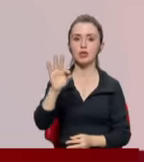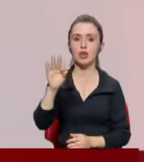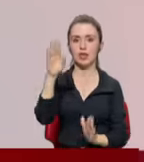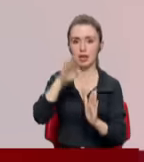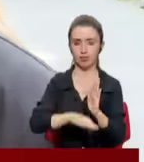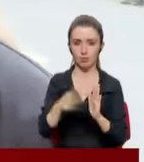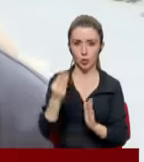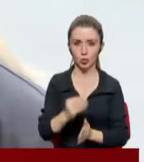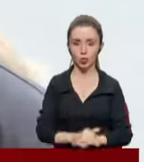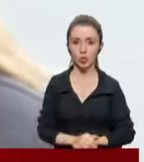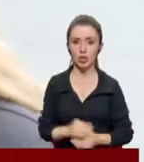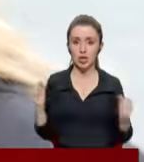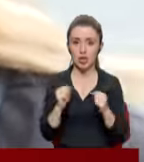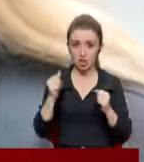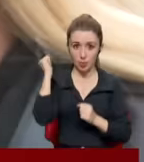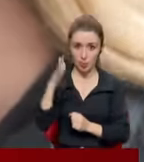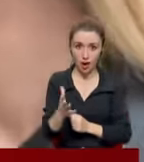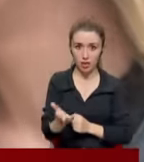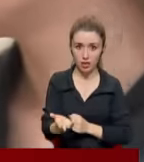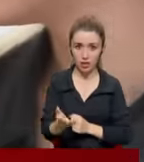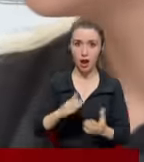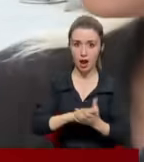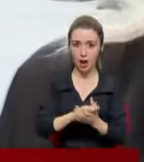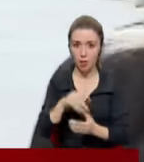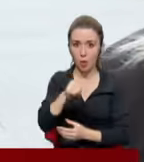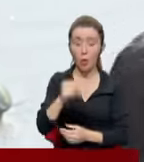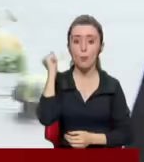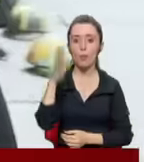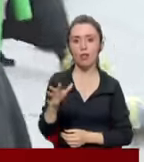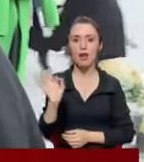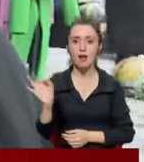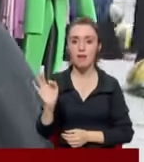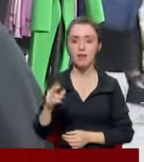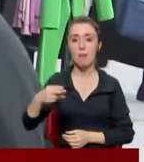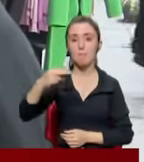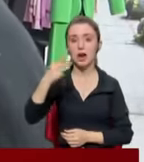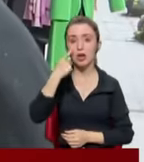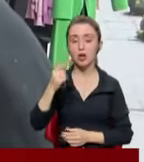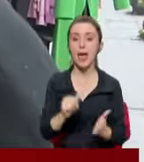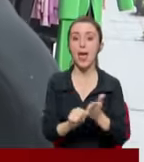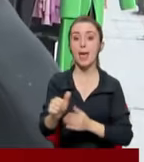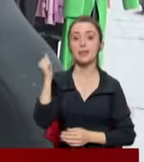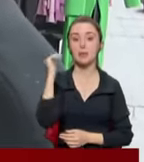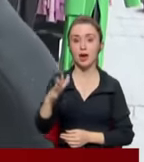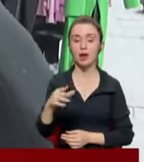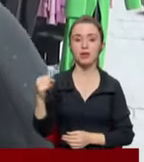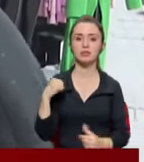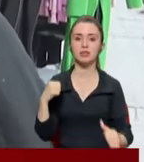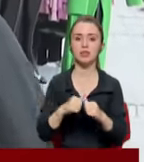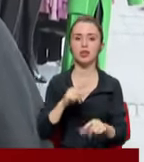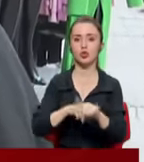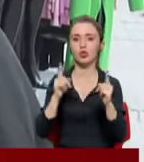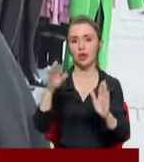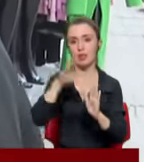liraya kadar indi Kışın çok pahalı mıydı botlar kışlık ayakkabılar Evet çok pahalıydı markalarda Hepsinde çok pahalıydı yine de sezon